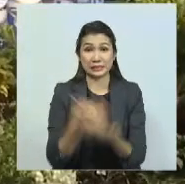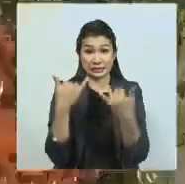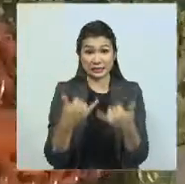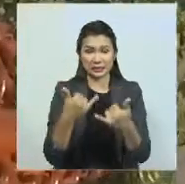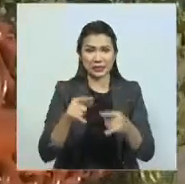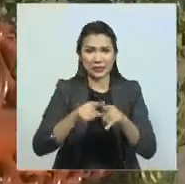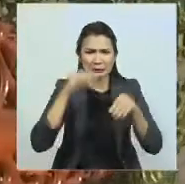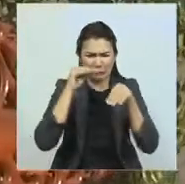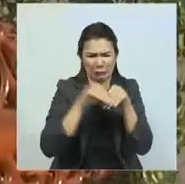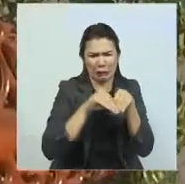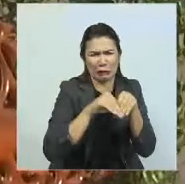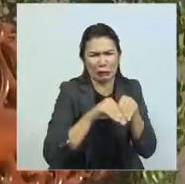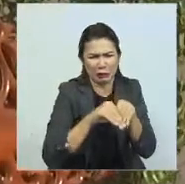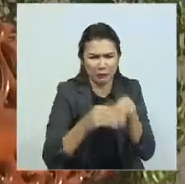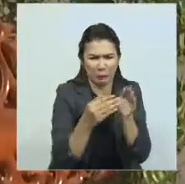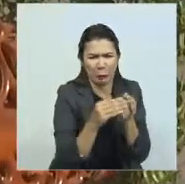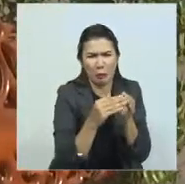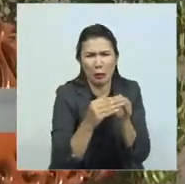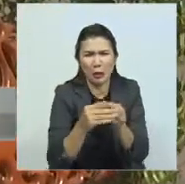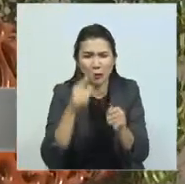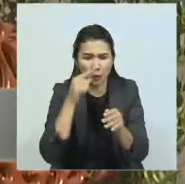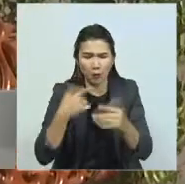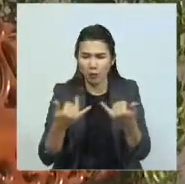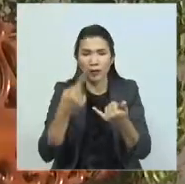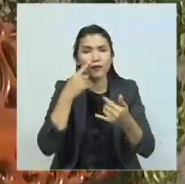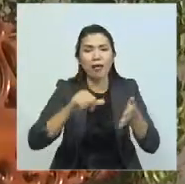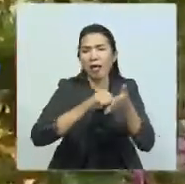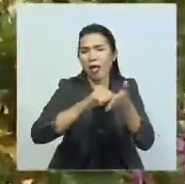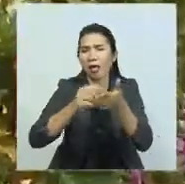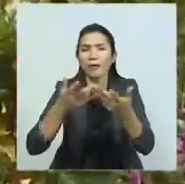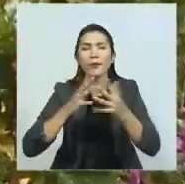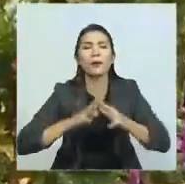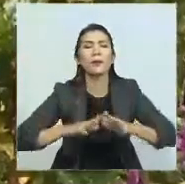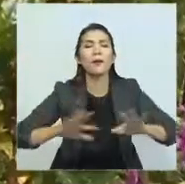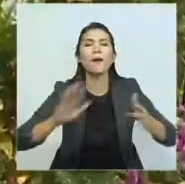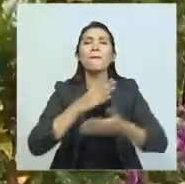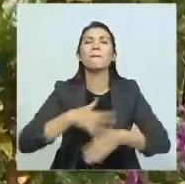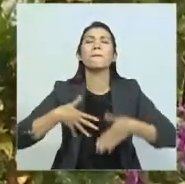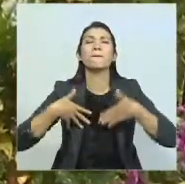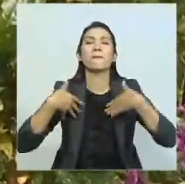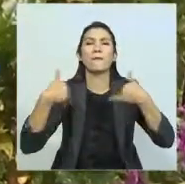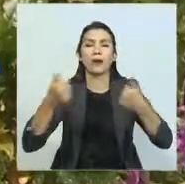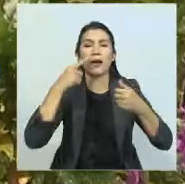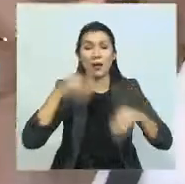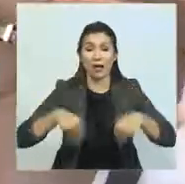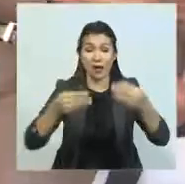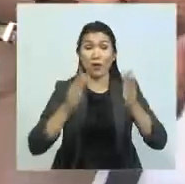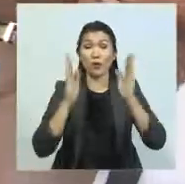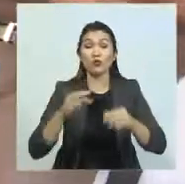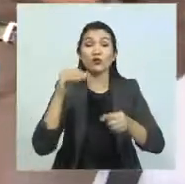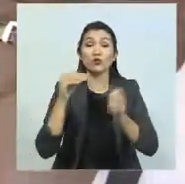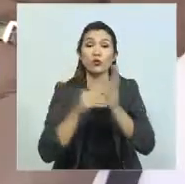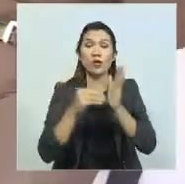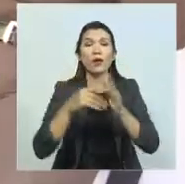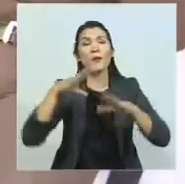ากความแออัดสู่พื้นที่ริมคลององอ่างที่ดูโล่งโปร่งสบายเพื่อสร้างให้เป็นสถานที่พักผ่อนหย่อนใจของชาวกรุงเทพมหานคร